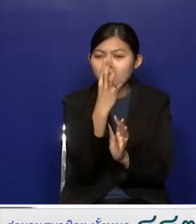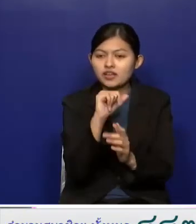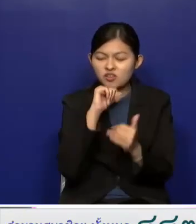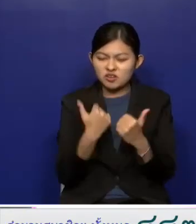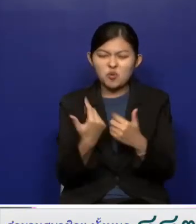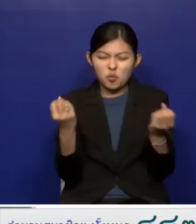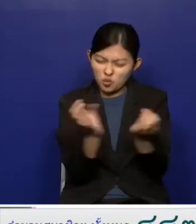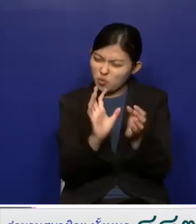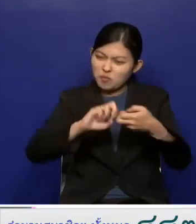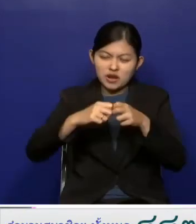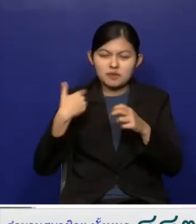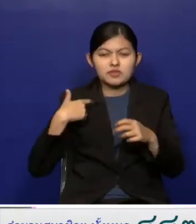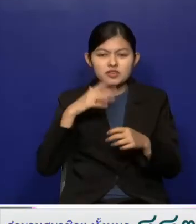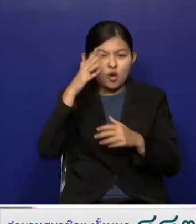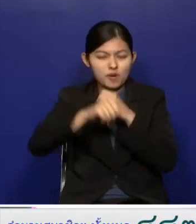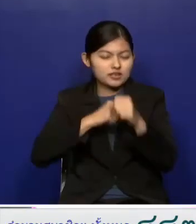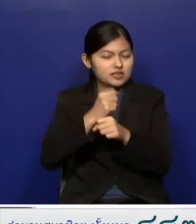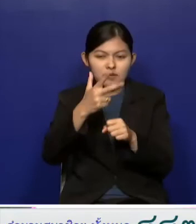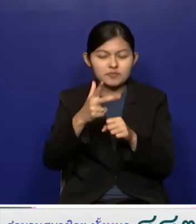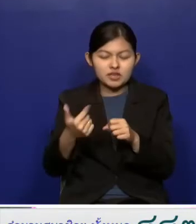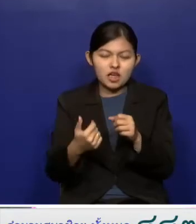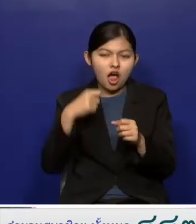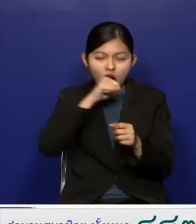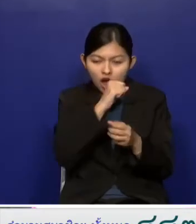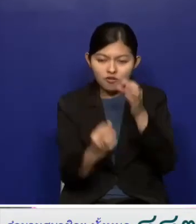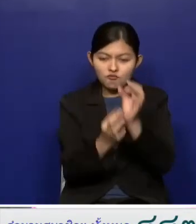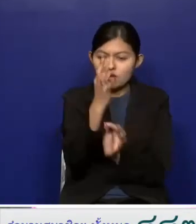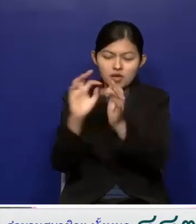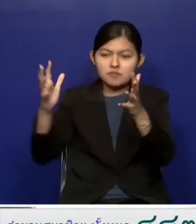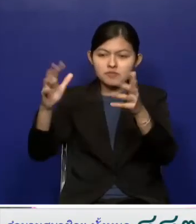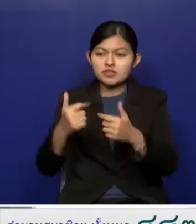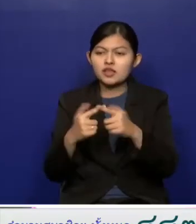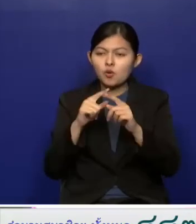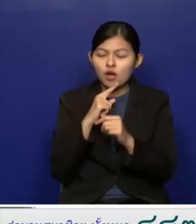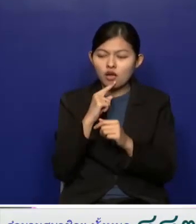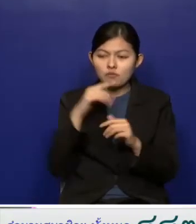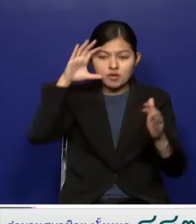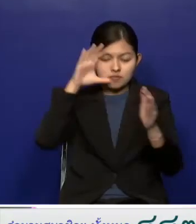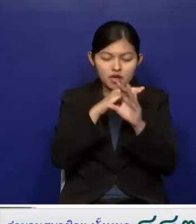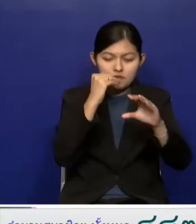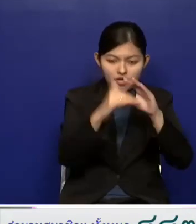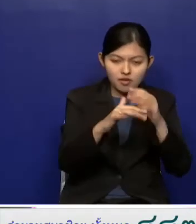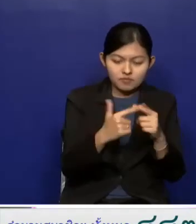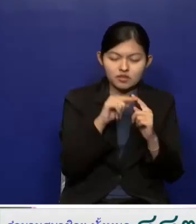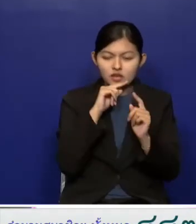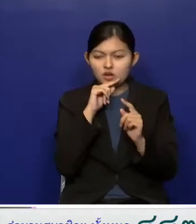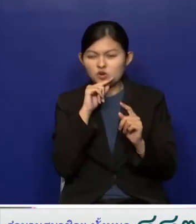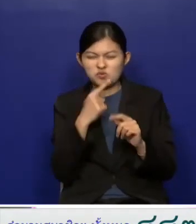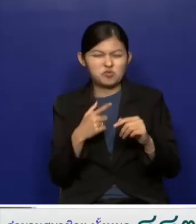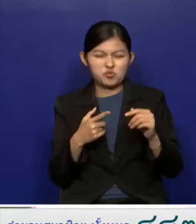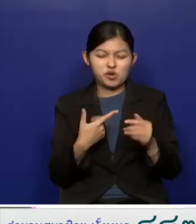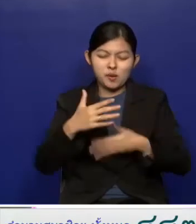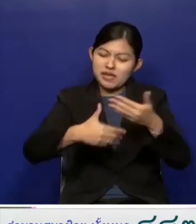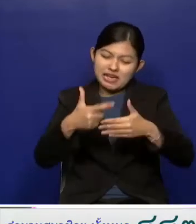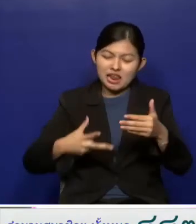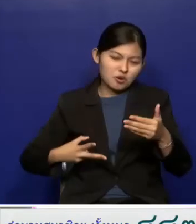ากบอกว่า3ปีจะไม่มีอ้อยไฟไหม้นะครับแล้วก็ลงอ้อยไฟไหม้ที่เกิดขึ้นไปถึงก็ถูกตัดราคาต่างๆเหล่านี้ต้องทบ